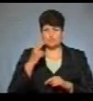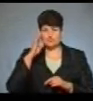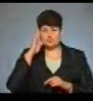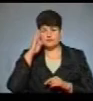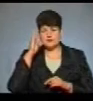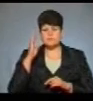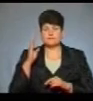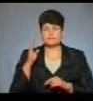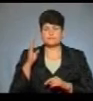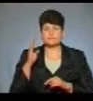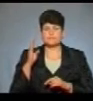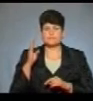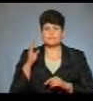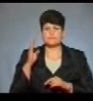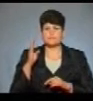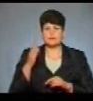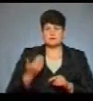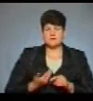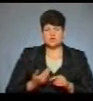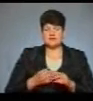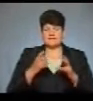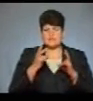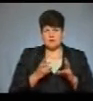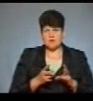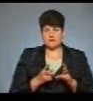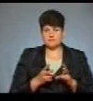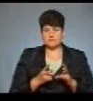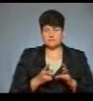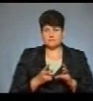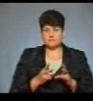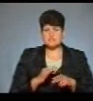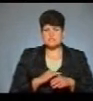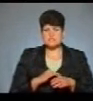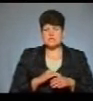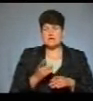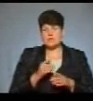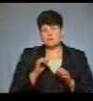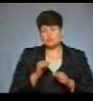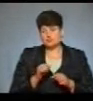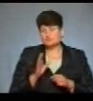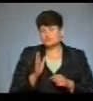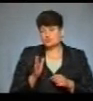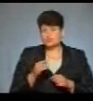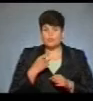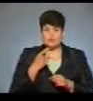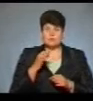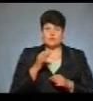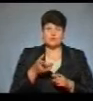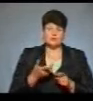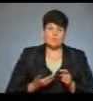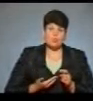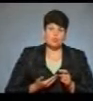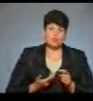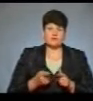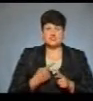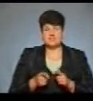чоловіків прижиттєві травми, загоєні, які можуть свідчити про побутовий